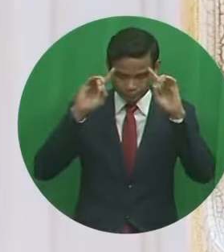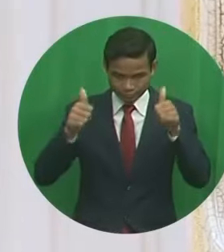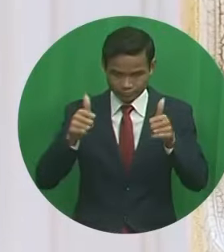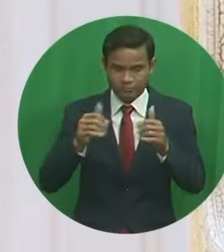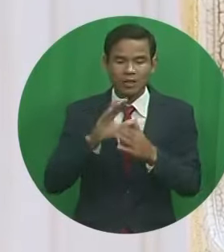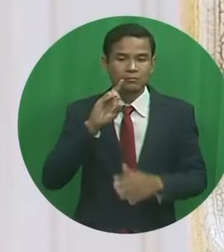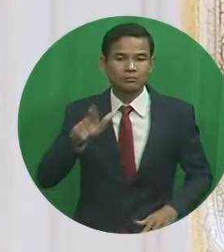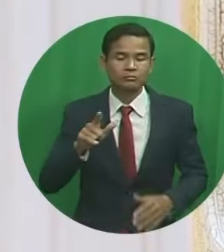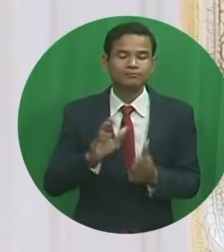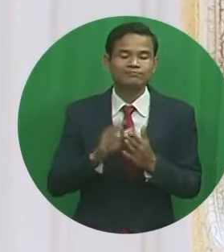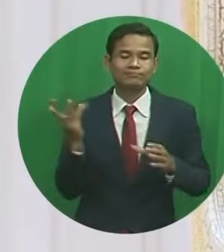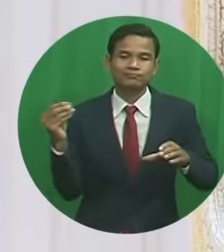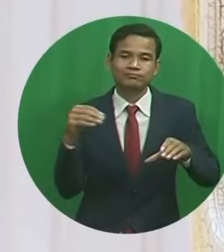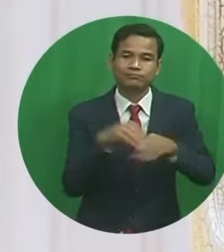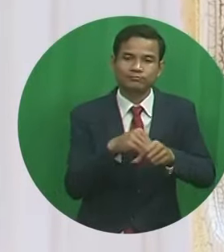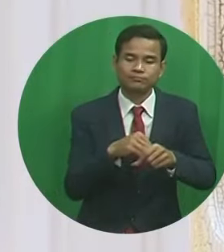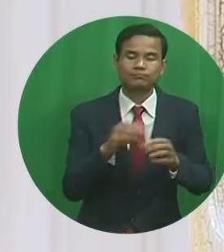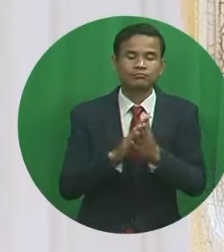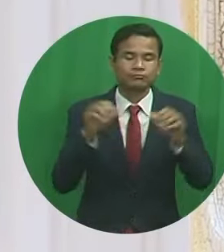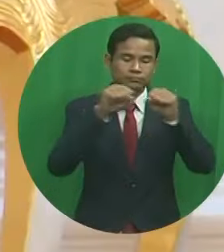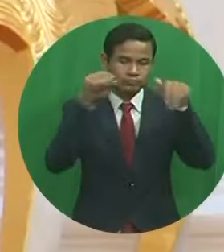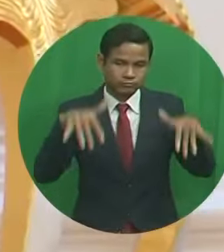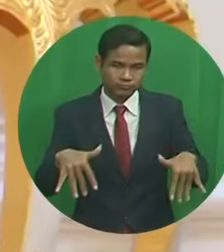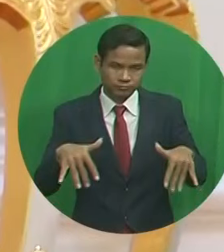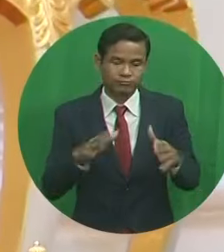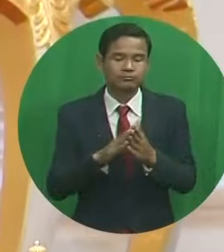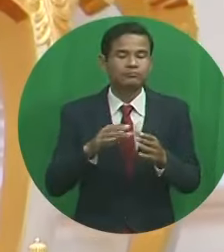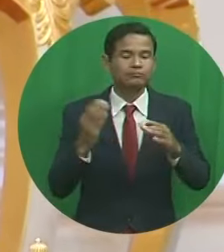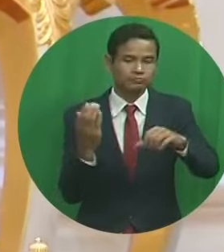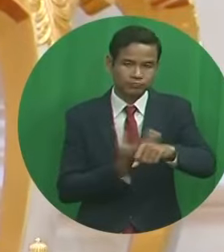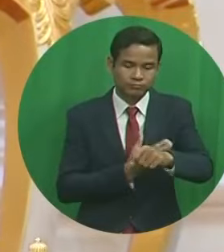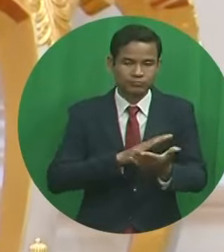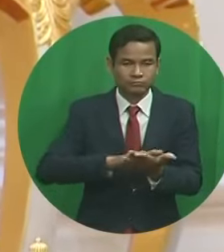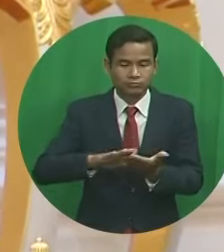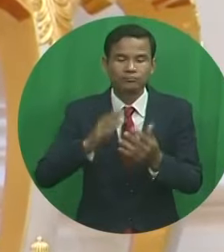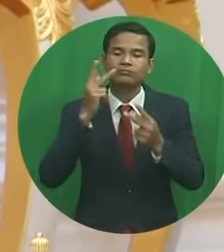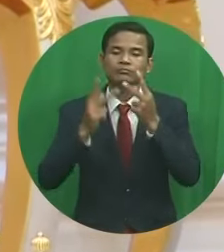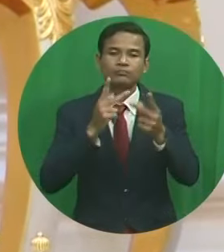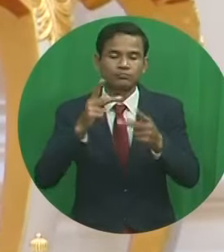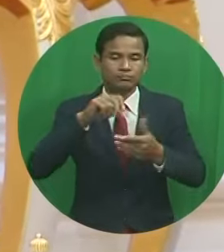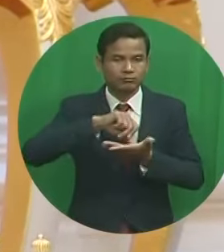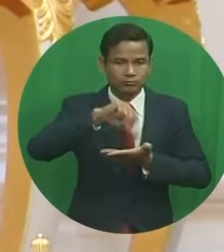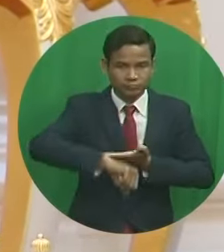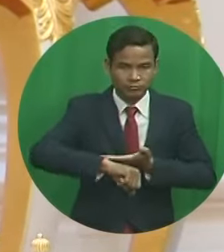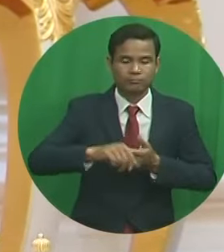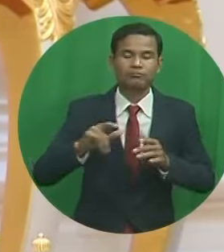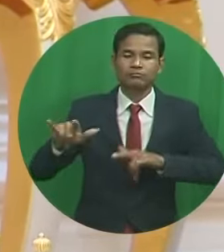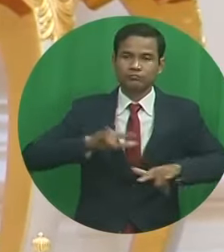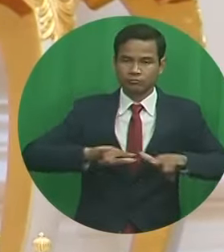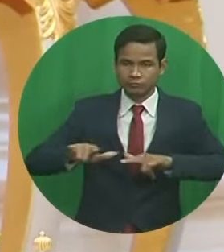ថាការវិនិយោគលើវិស័យហេដ្ឋារចនាសម្ព័ន្ធធម្មពលស្អាតទេសចរកសិកម្មបច្ចេកវិ